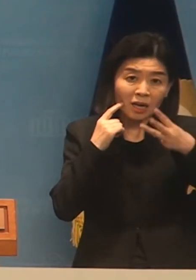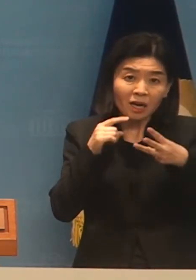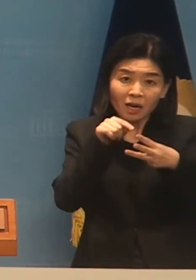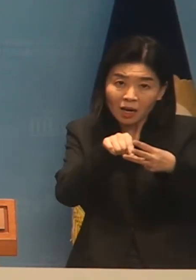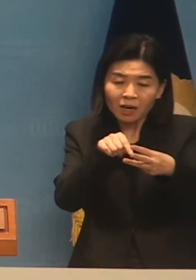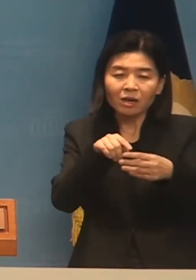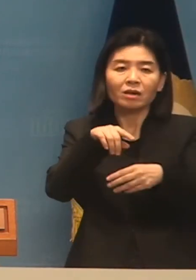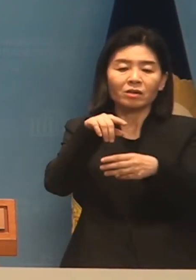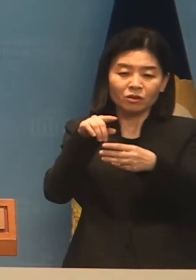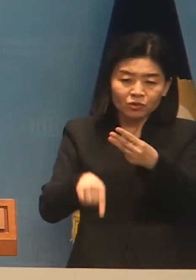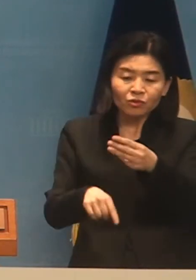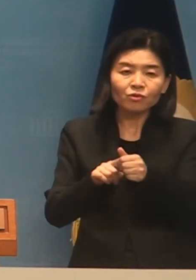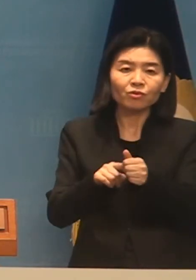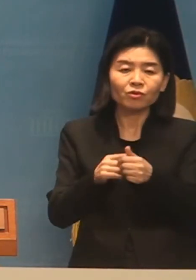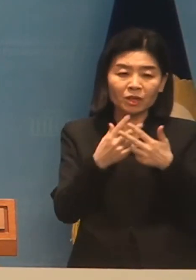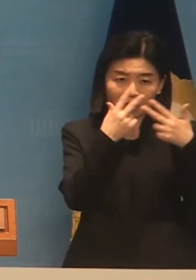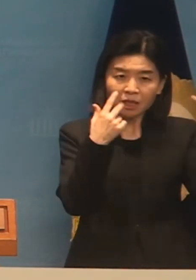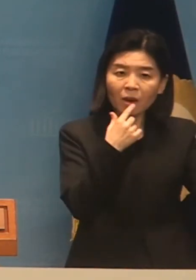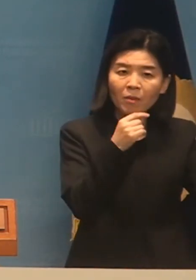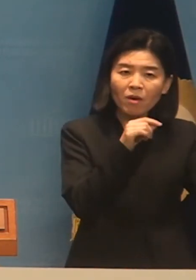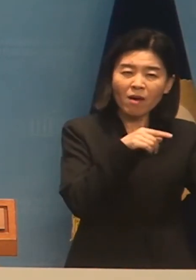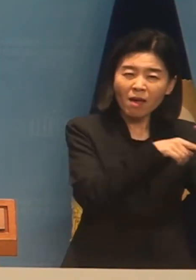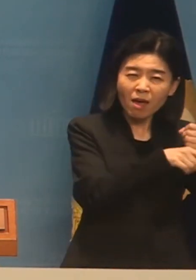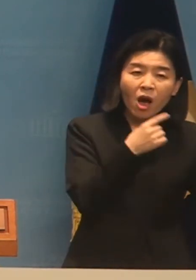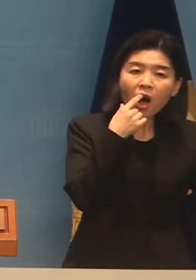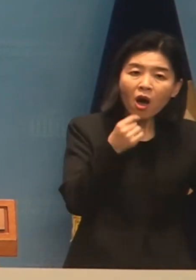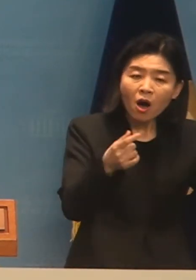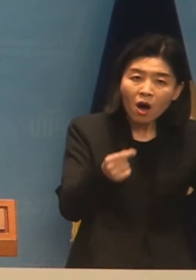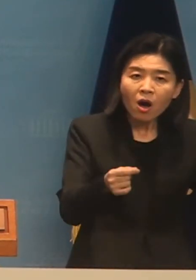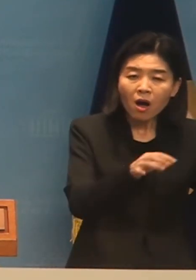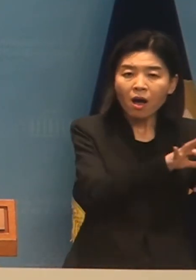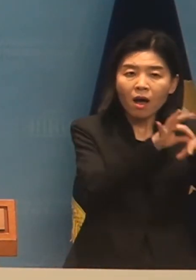똑같이 이재명에게 했던 것처럼